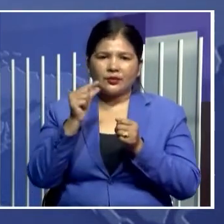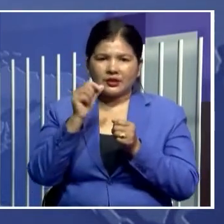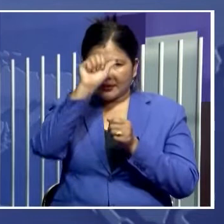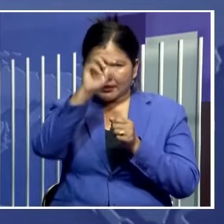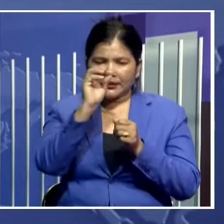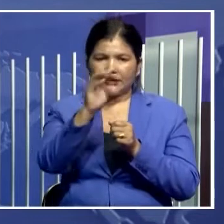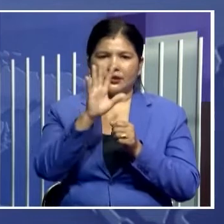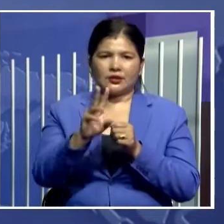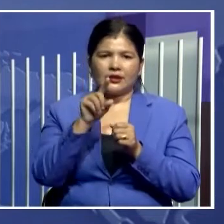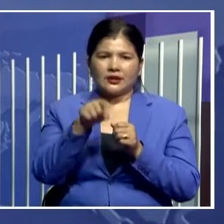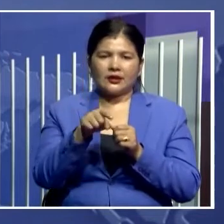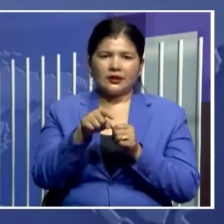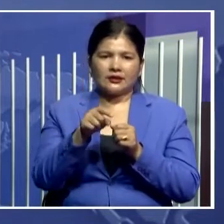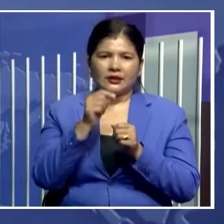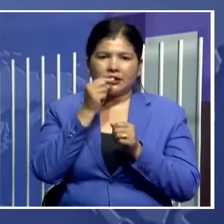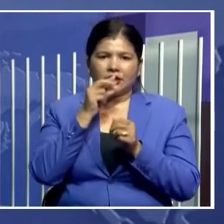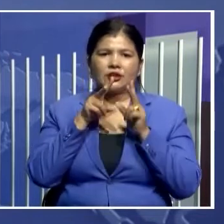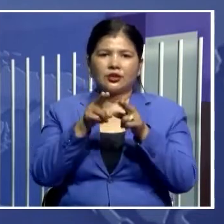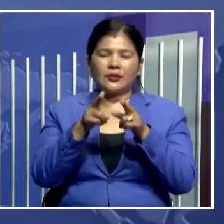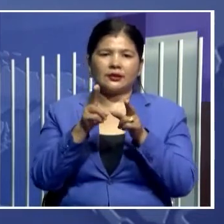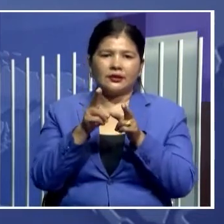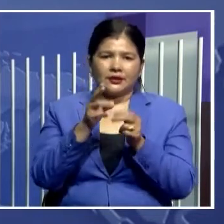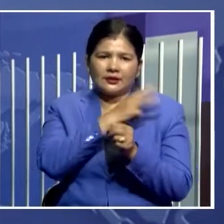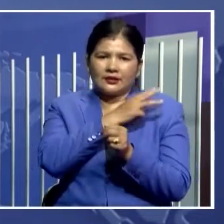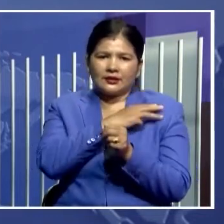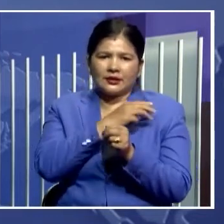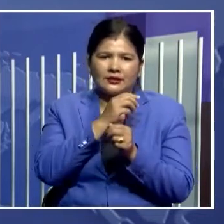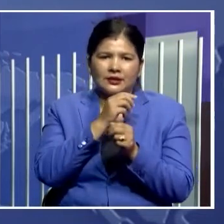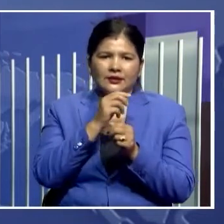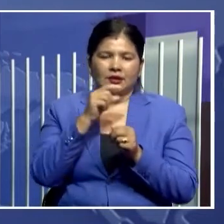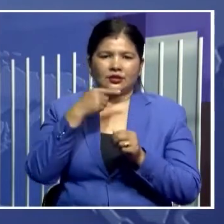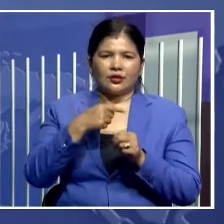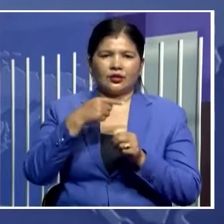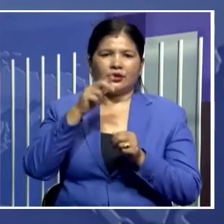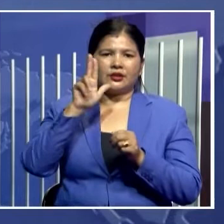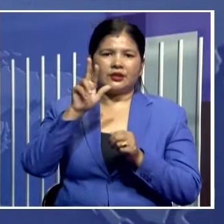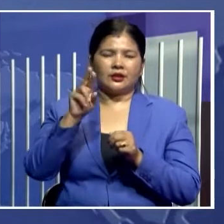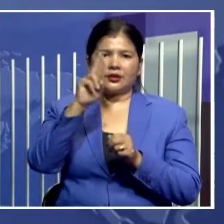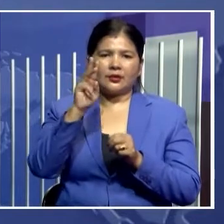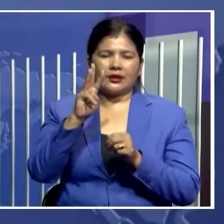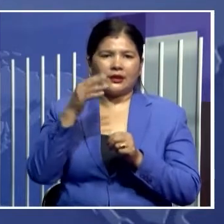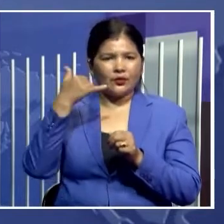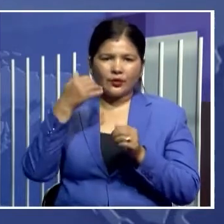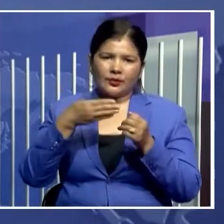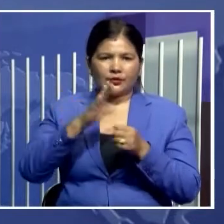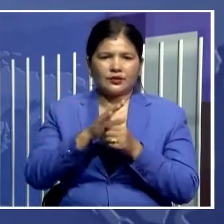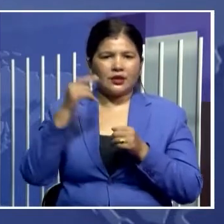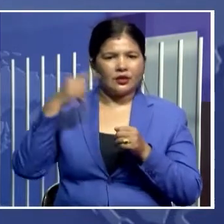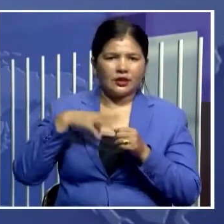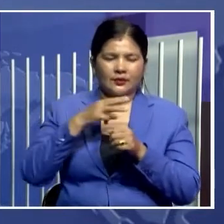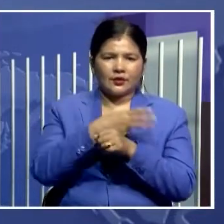जानकारी दिँदैछौँ। त्यहाँ स्थित हाम्रा संवाददाता निर्मला खडायत यति बेला टेलिफोन सम्पर्कमा हुनुहुन्छ। कैलालीमा रहेको